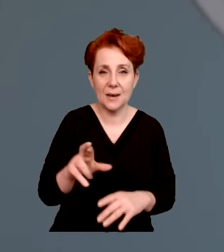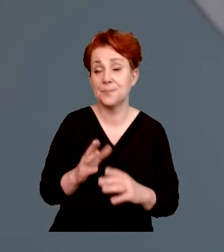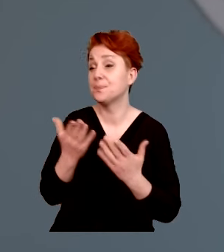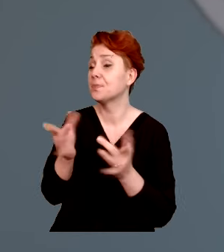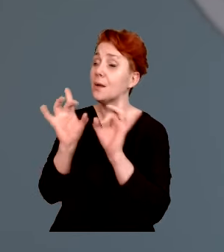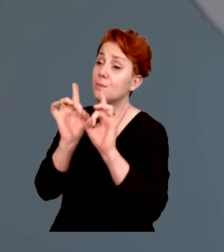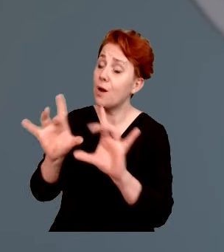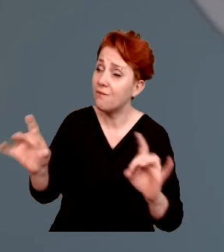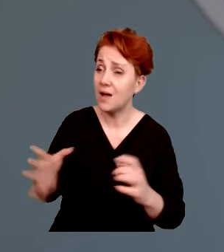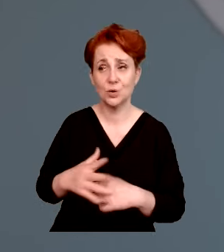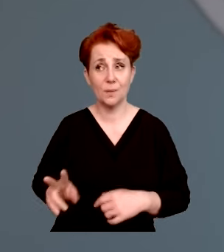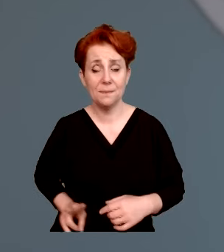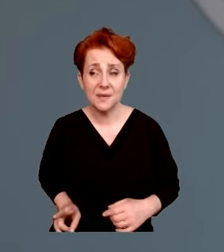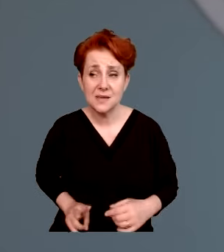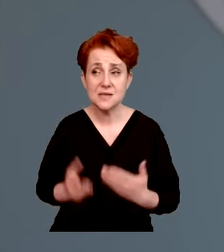Panie profesorze, panie ministrze,